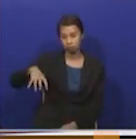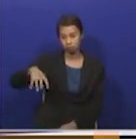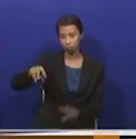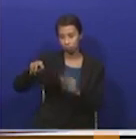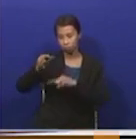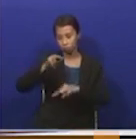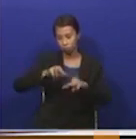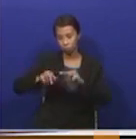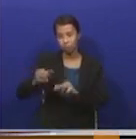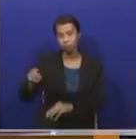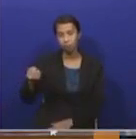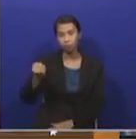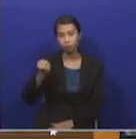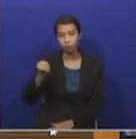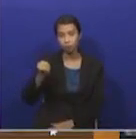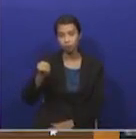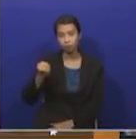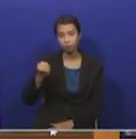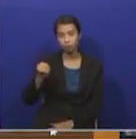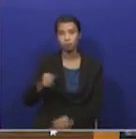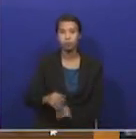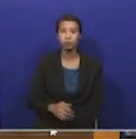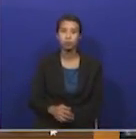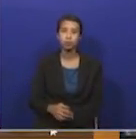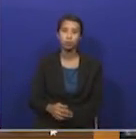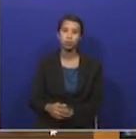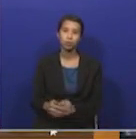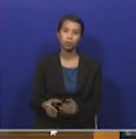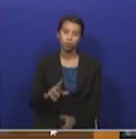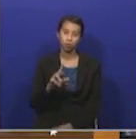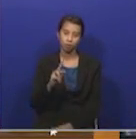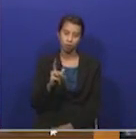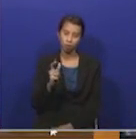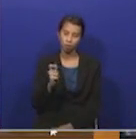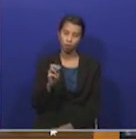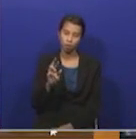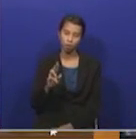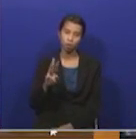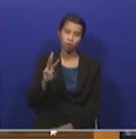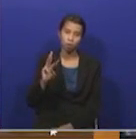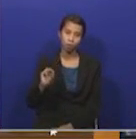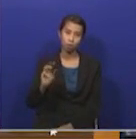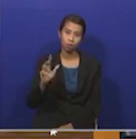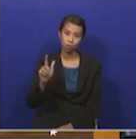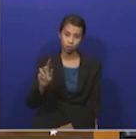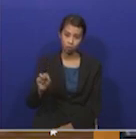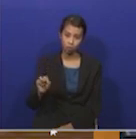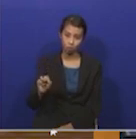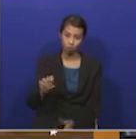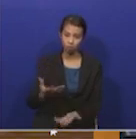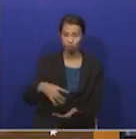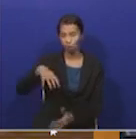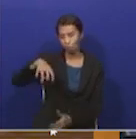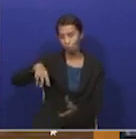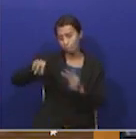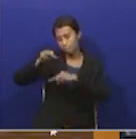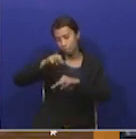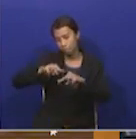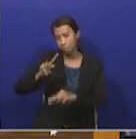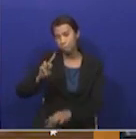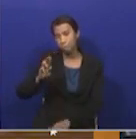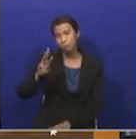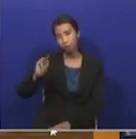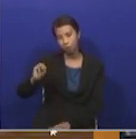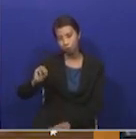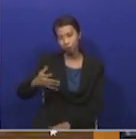งภายในราชอาณาจักรหรือว่าที่เรียกชื่อย่อว่ากอรมน.กรมการปกครองสำนักงานตำร